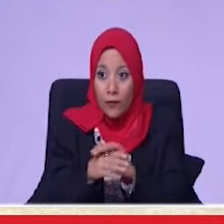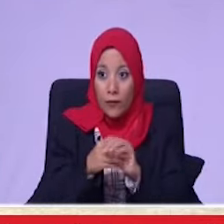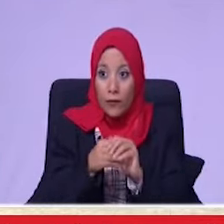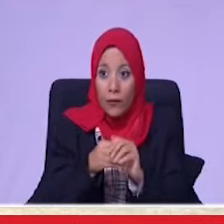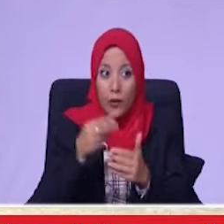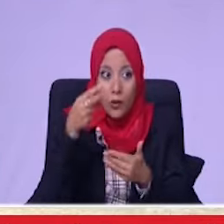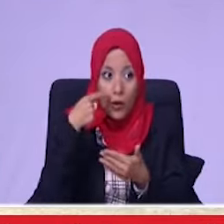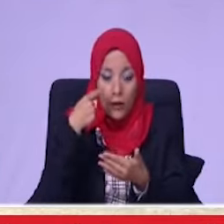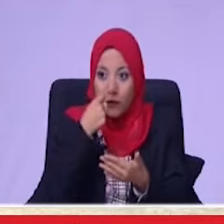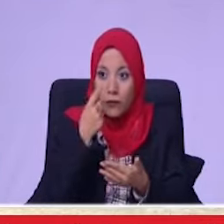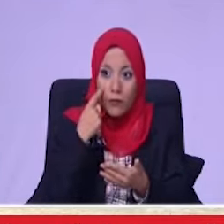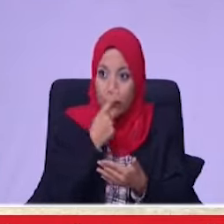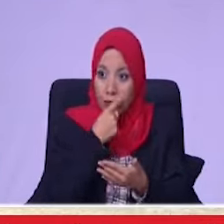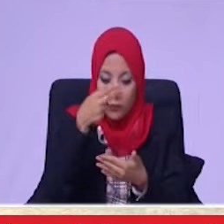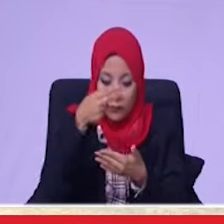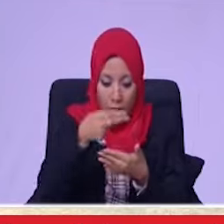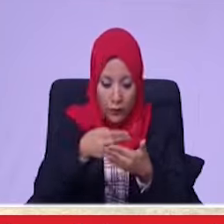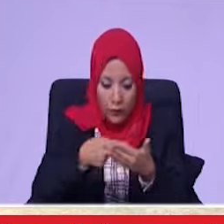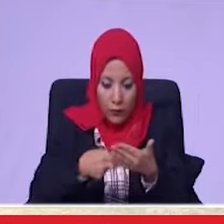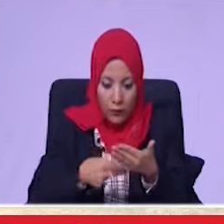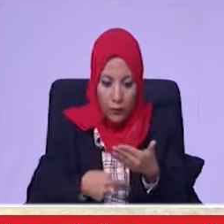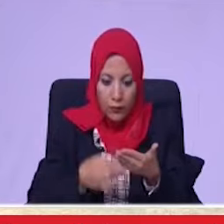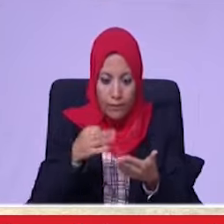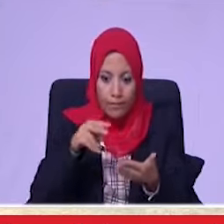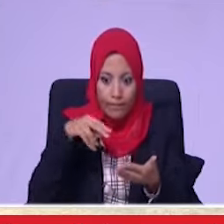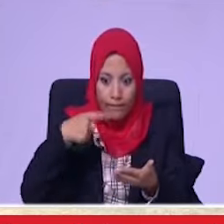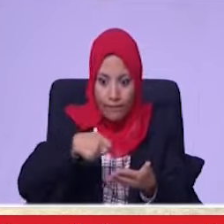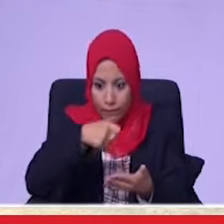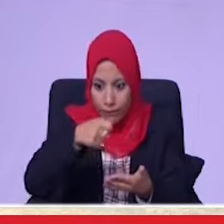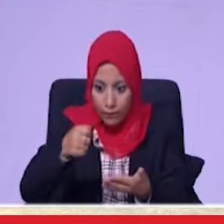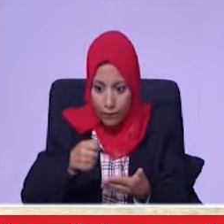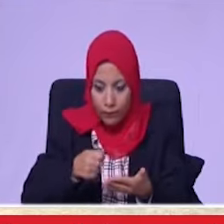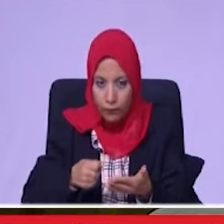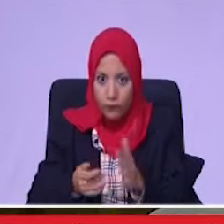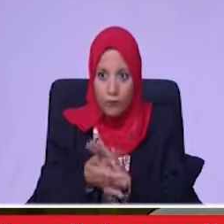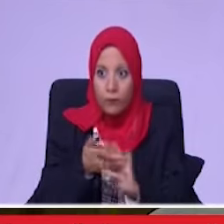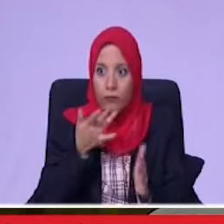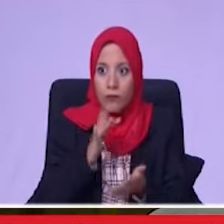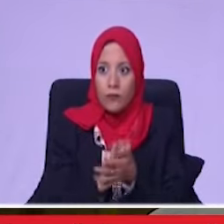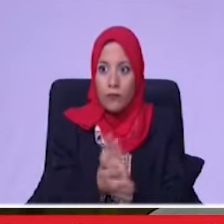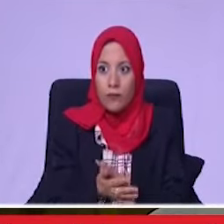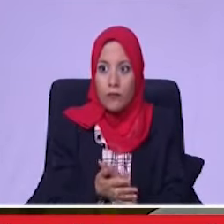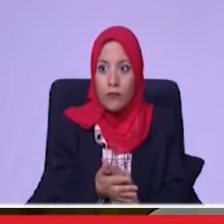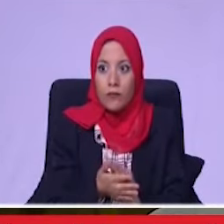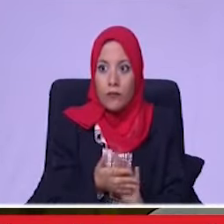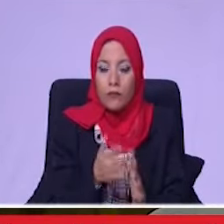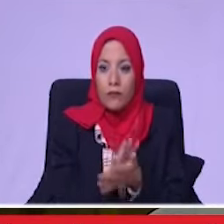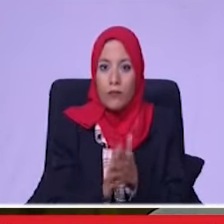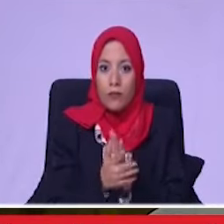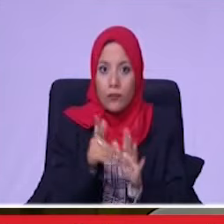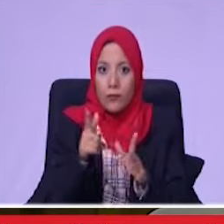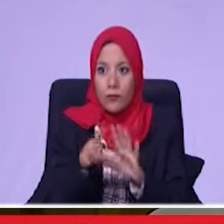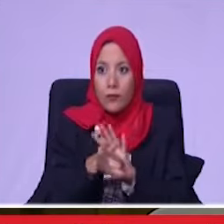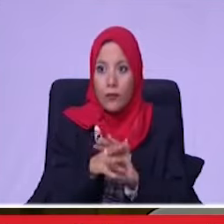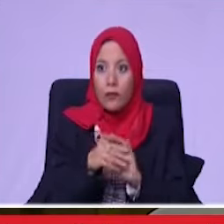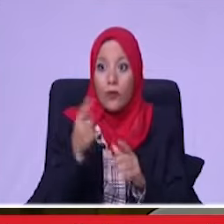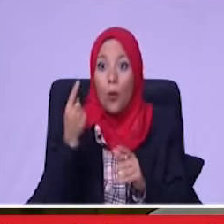جدا، وأنا بهتم جدا بالتدقيق في هذا الموضوع. ففي تقديري المتواضع أنه